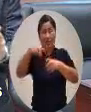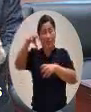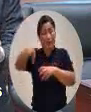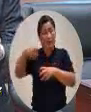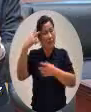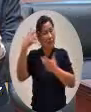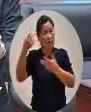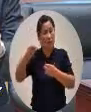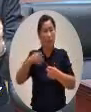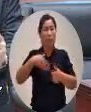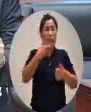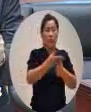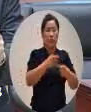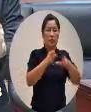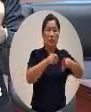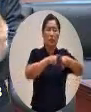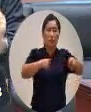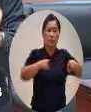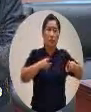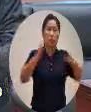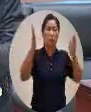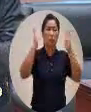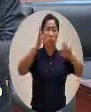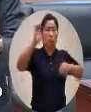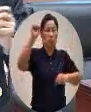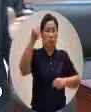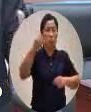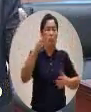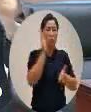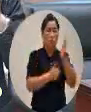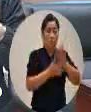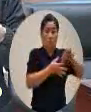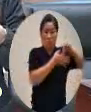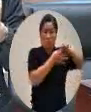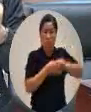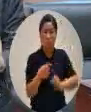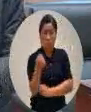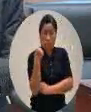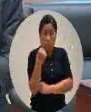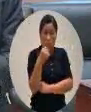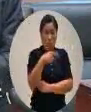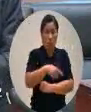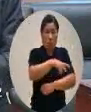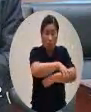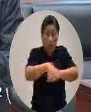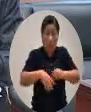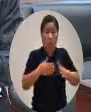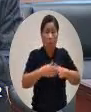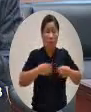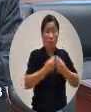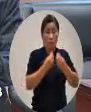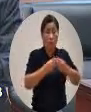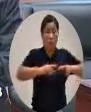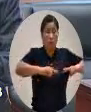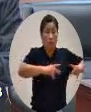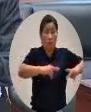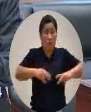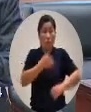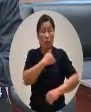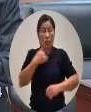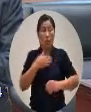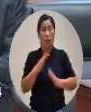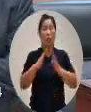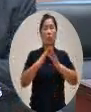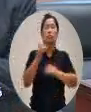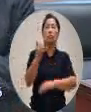他們的公平正義然後呢我們再來努力來看看這裡的環境是怎麼樣改然後是不是可以請市長